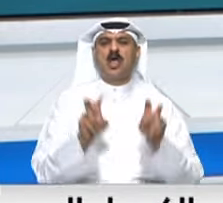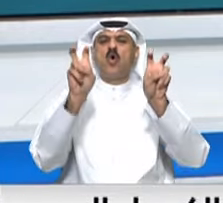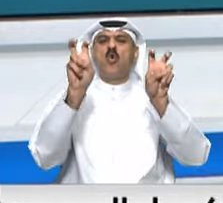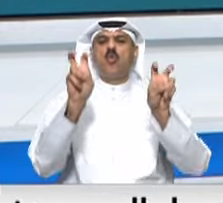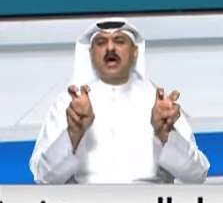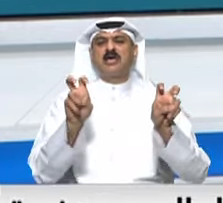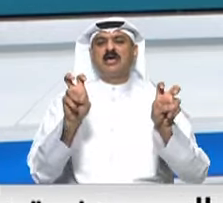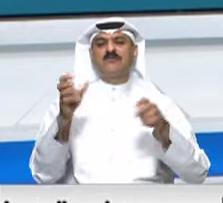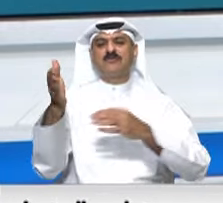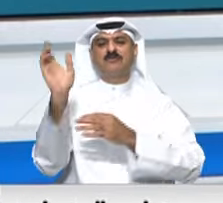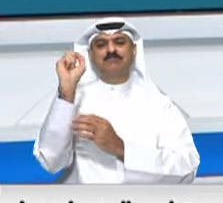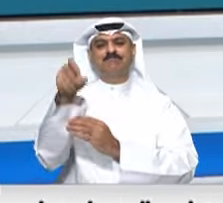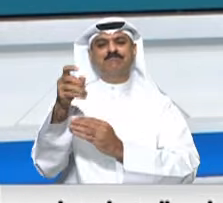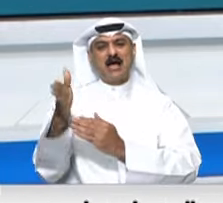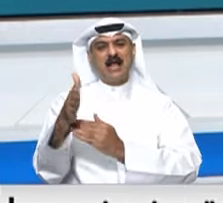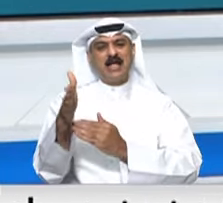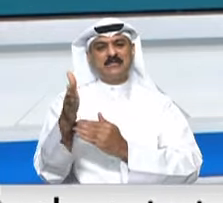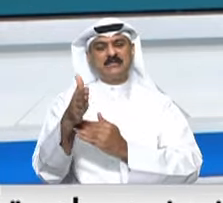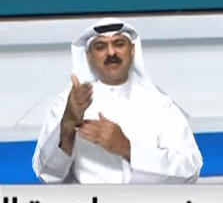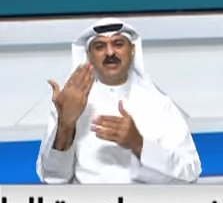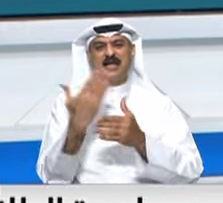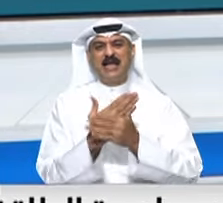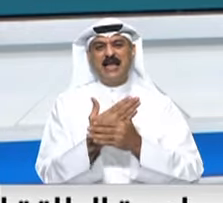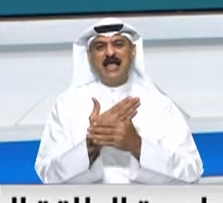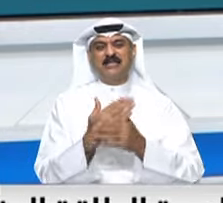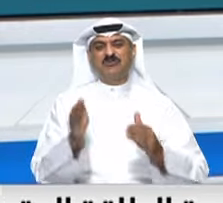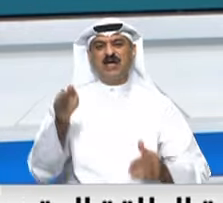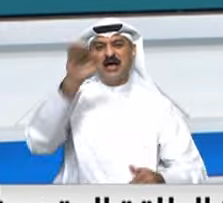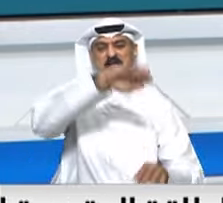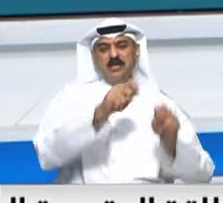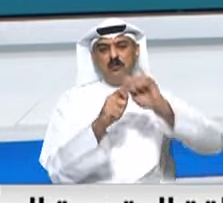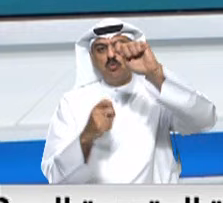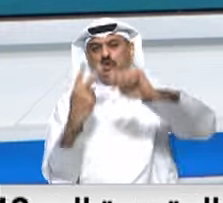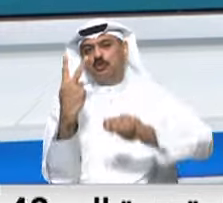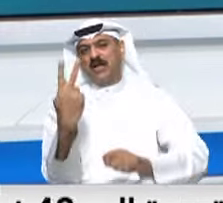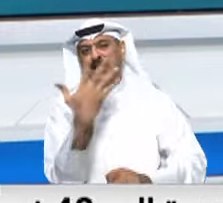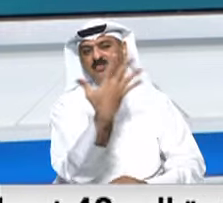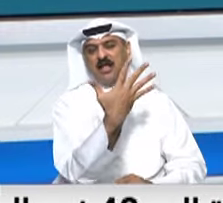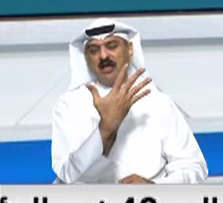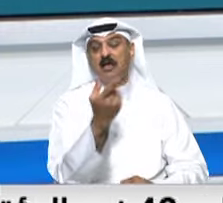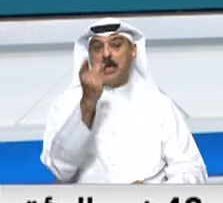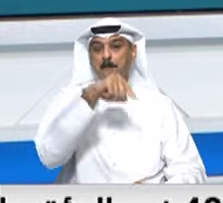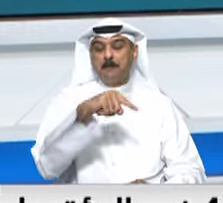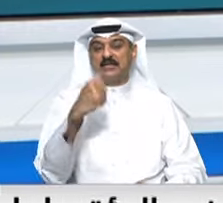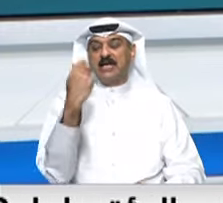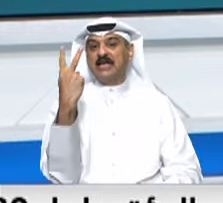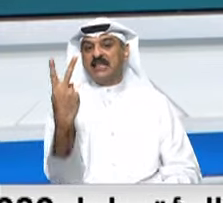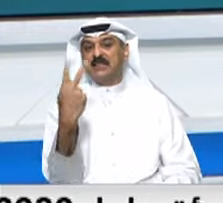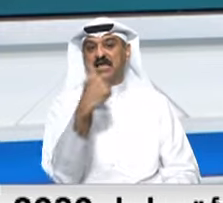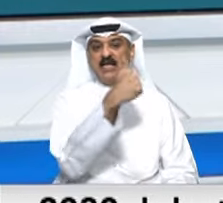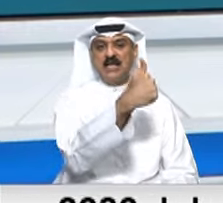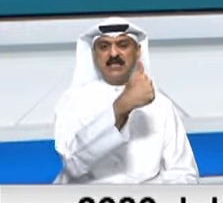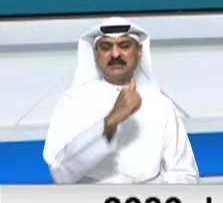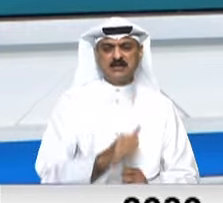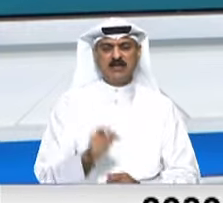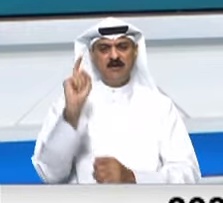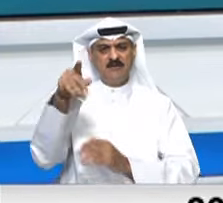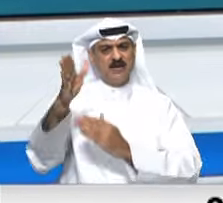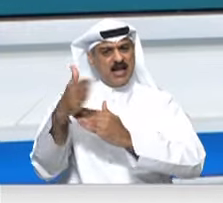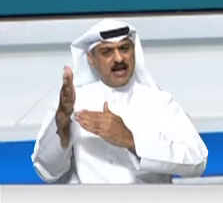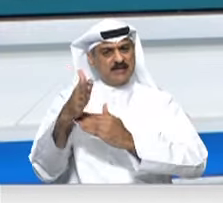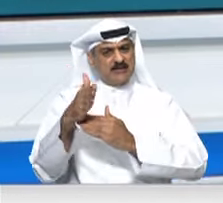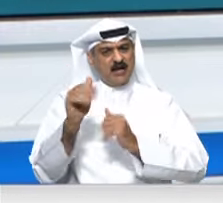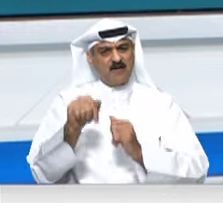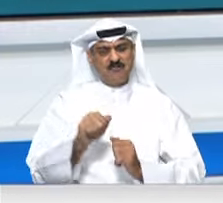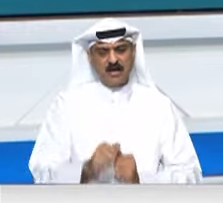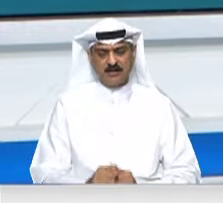بحري لان بدايه البحر راح يكون من اثنين الى خمسه قدم بعد ذلك راح يكون من اثنين الى سته قدم وراح يكون شوي مزعج للحداق الفتره هذه من فترات